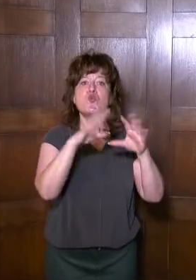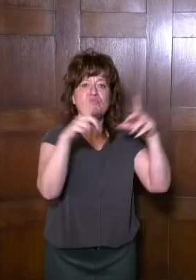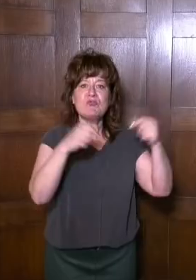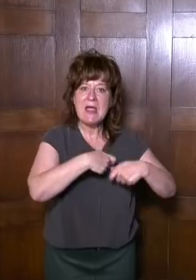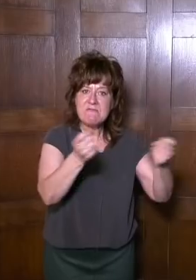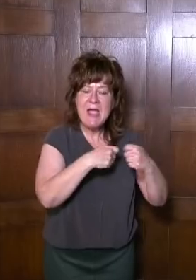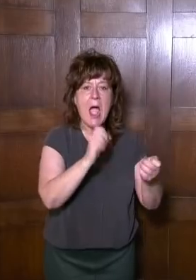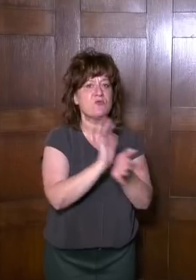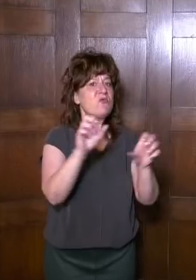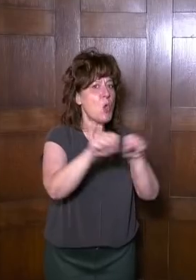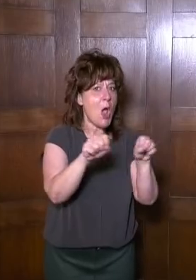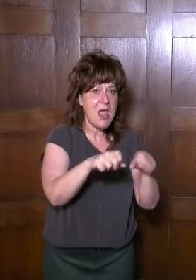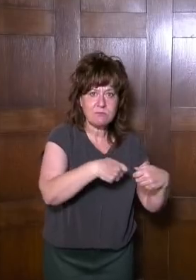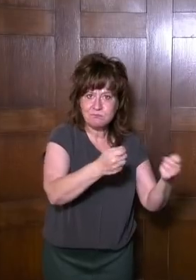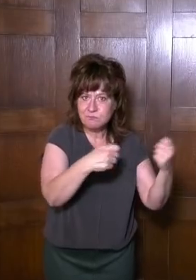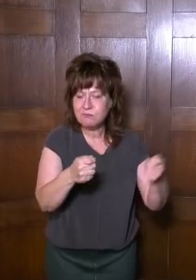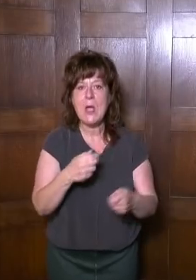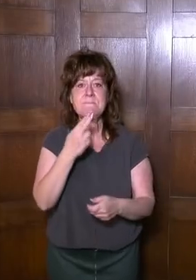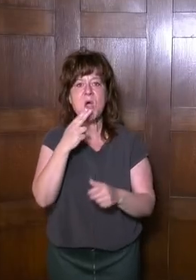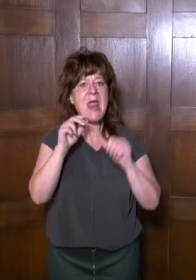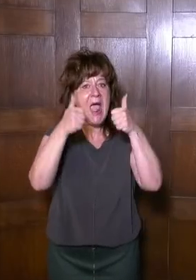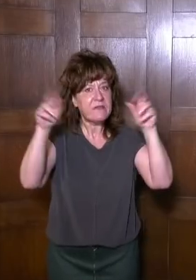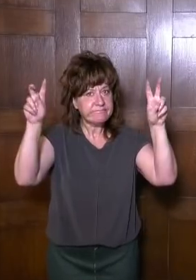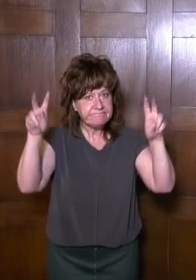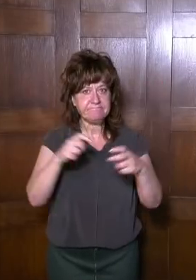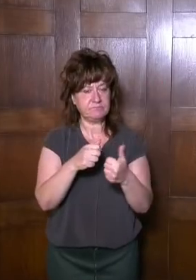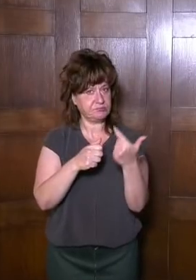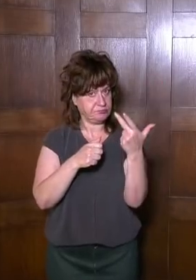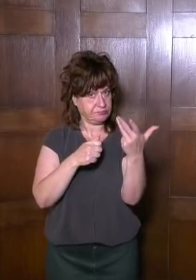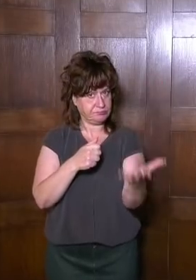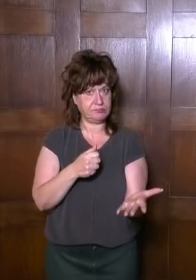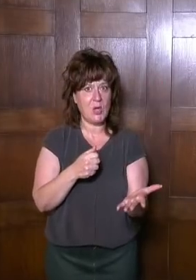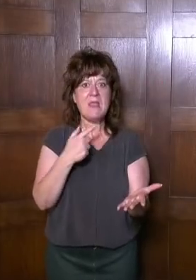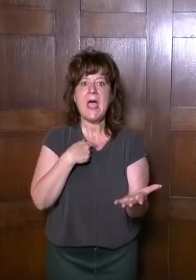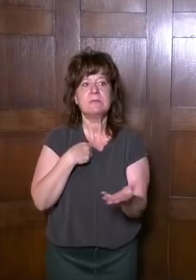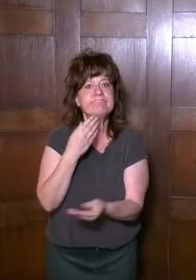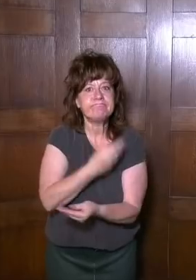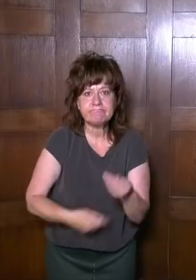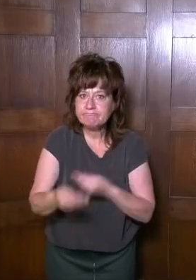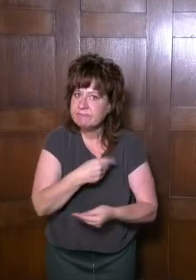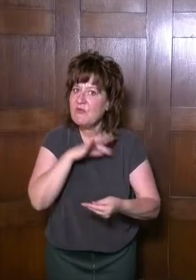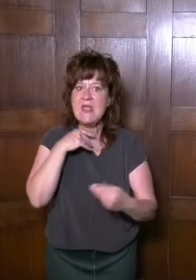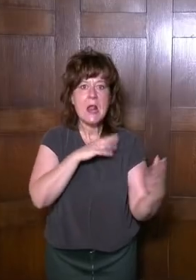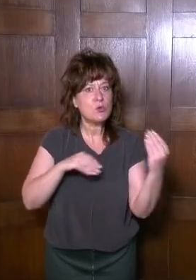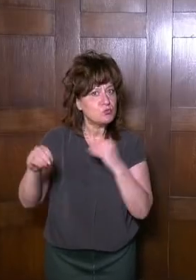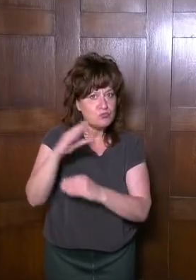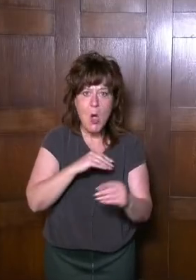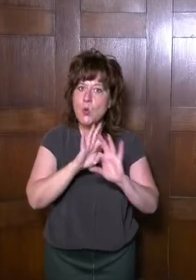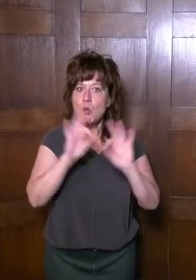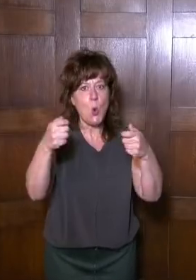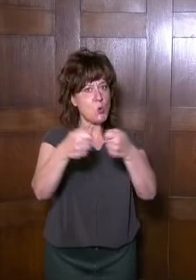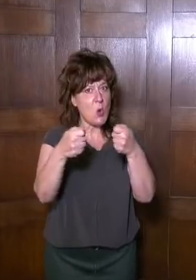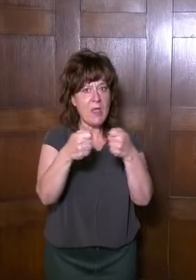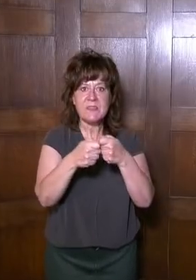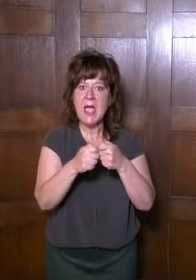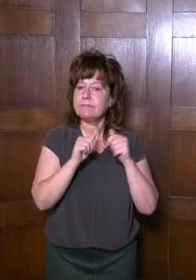online gegangen sind, Pirna hilft etc., ganz viele Sachen. Dann hat man sich untereinander, wir reden sehr viel miteinander, haben guten Kontakt, untereinander